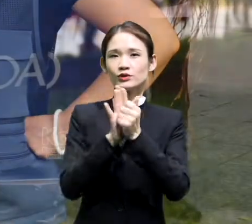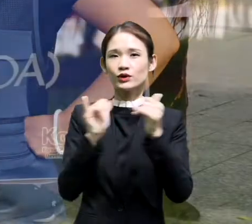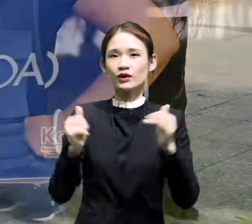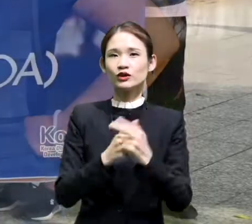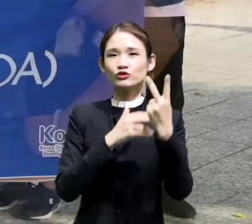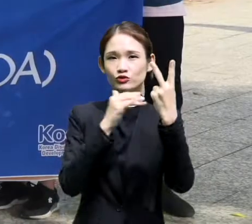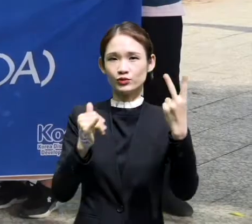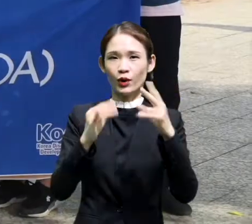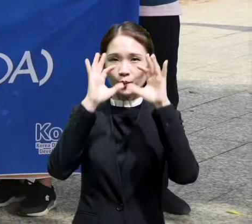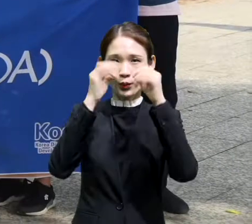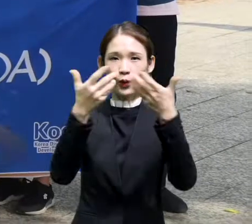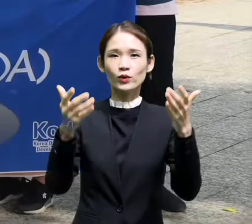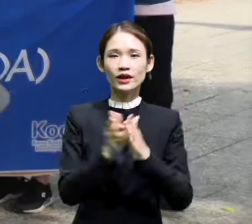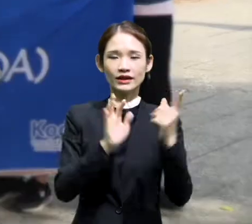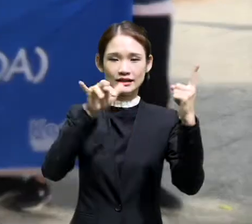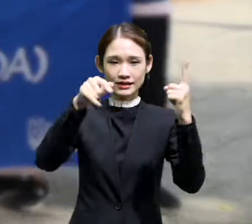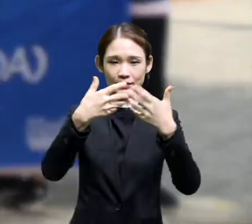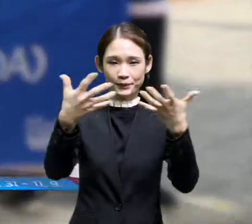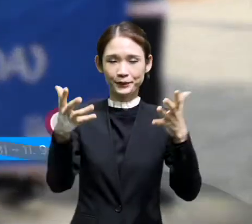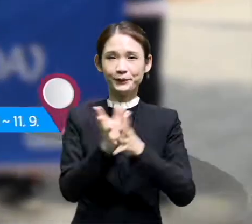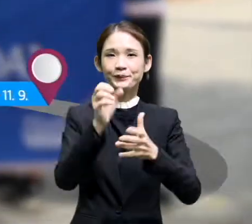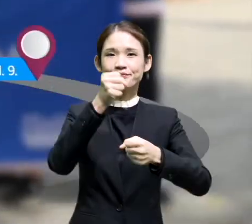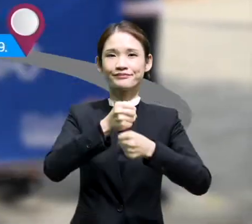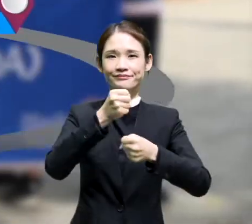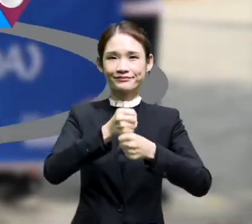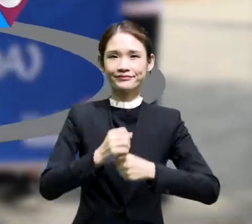지원사 2명이 보다 일기로 꾸려졌습니다.